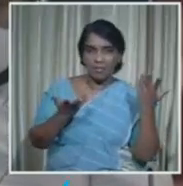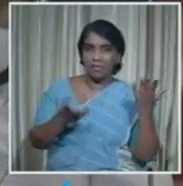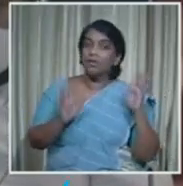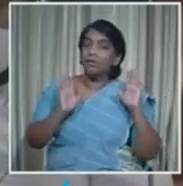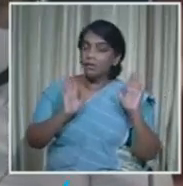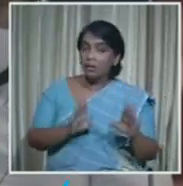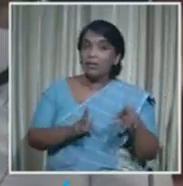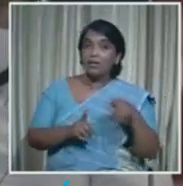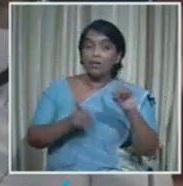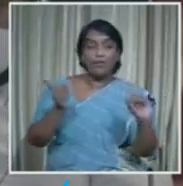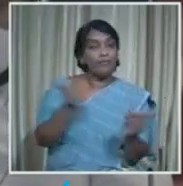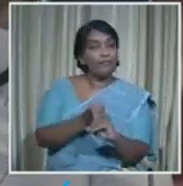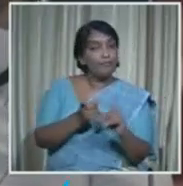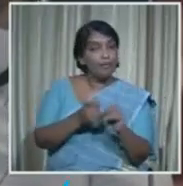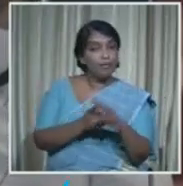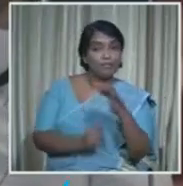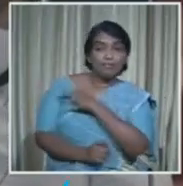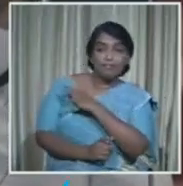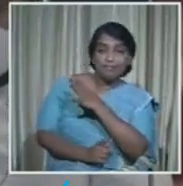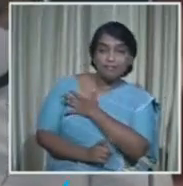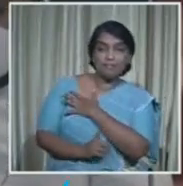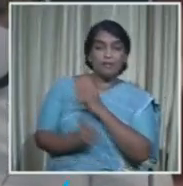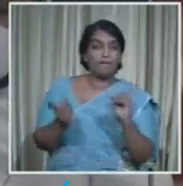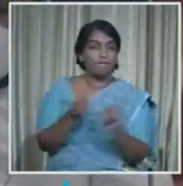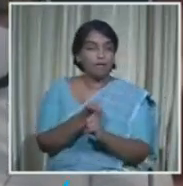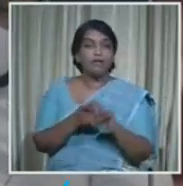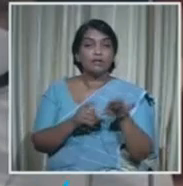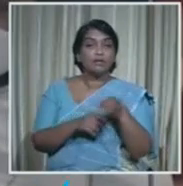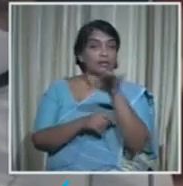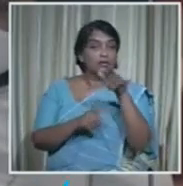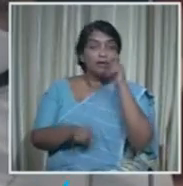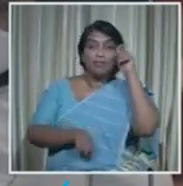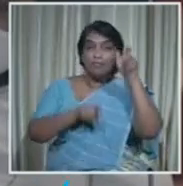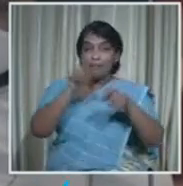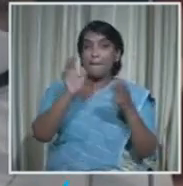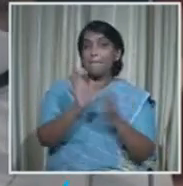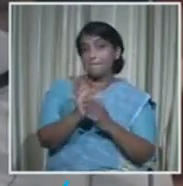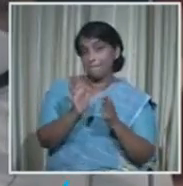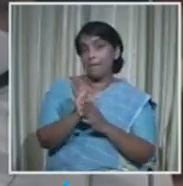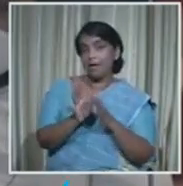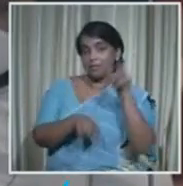ඒ ප්‍රචණ්ඩත්වයේ වෛරයේ කෘරත්වයේ පිරිච්ච සමහර සමාජිකයෝ වෙන්න පුළුවන්.